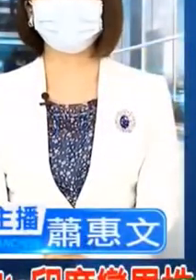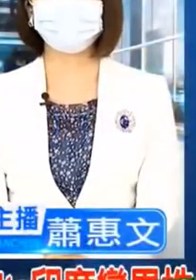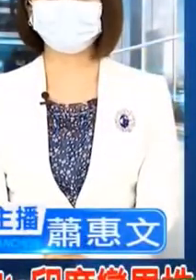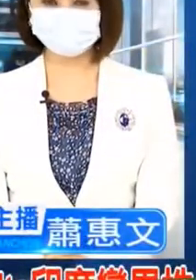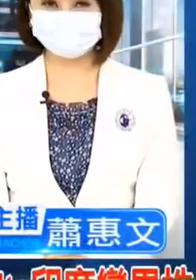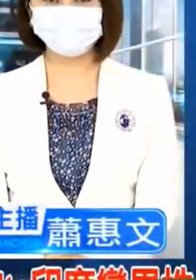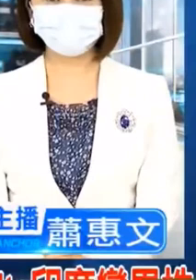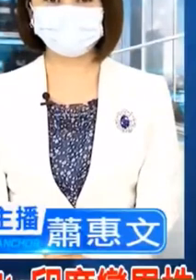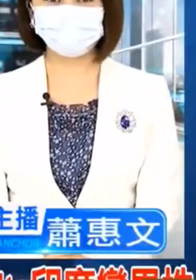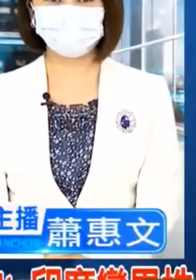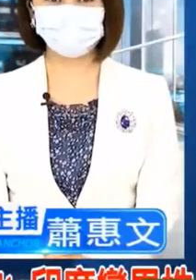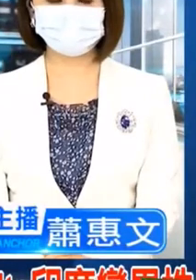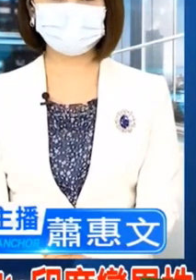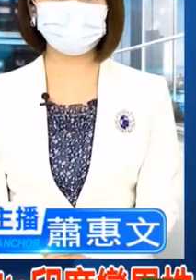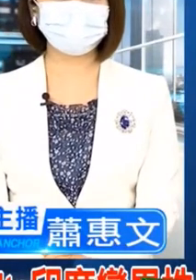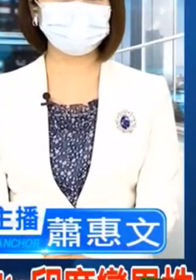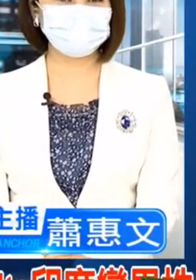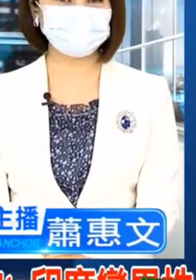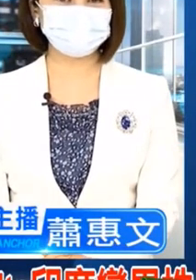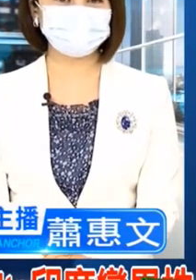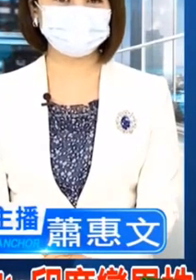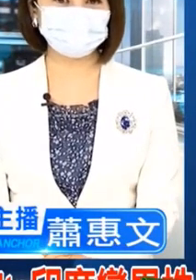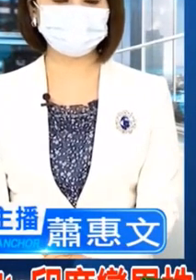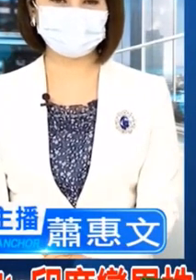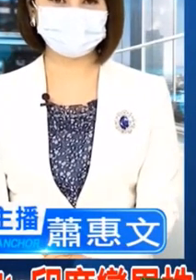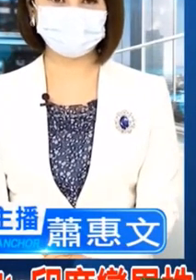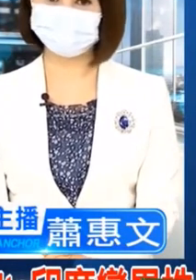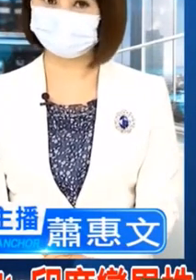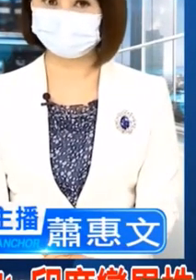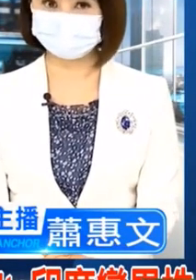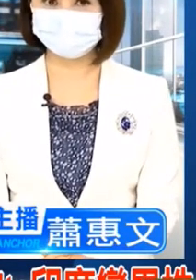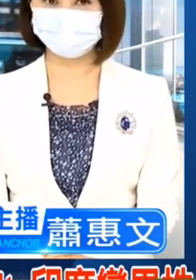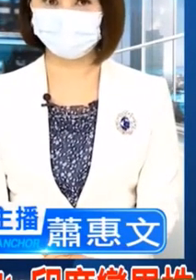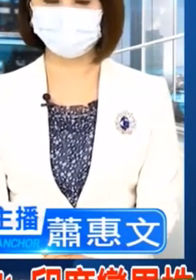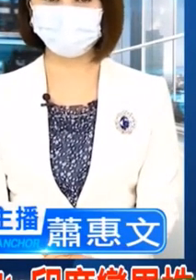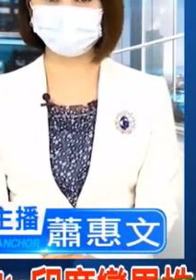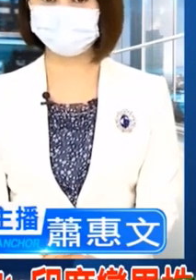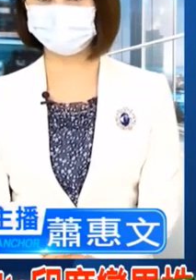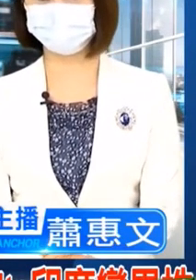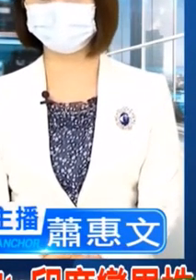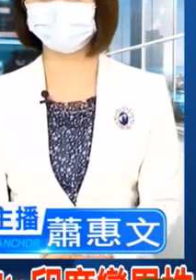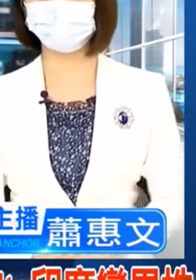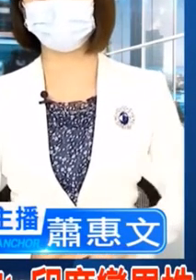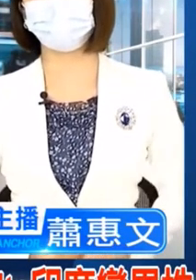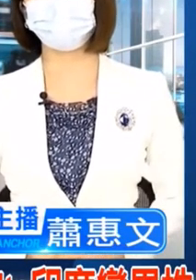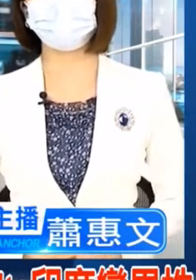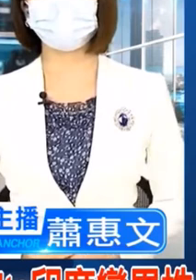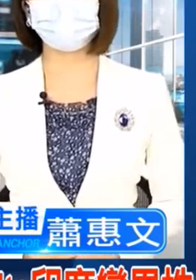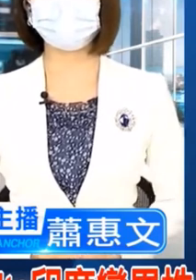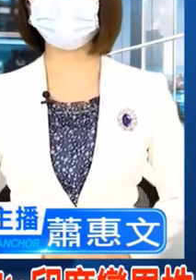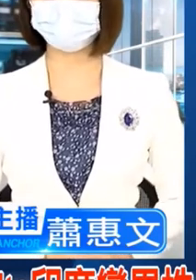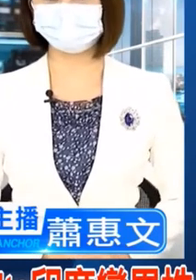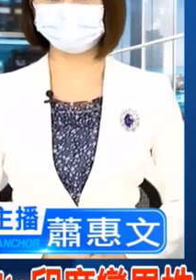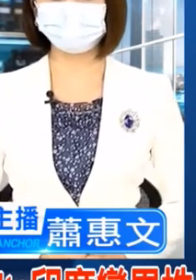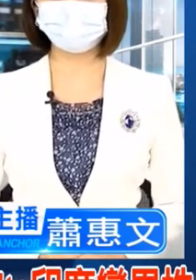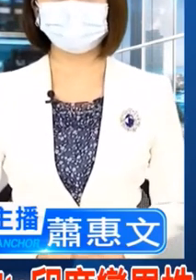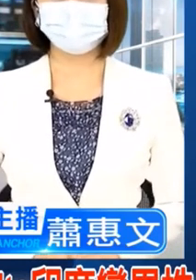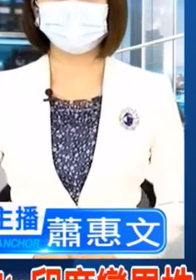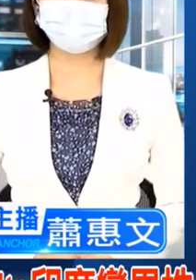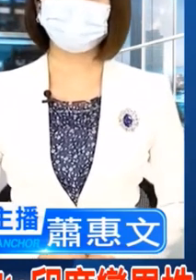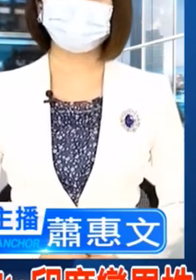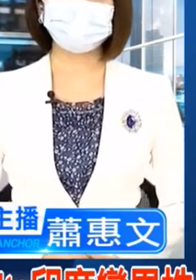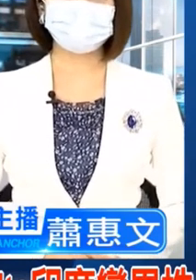您好，欢迎收看这一节的整点新闻。印度变异株 Delta 病毒入侵台湾，这是屏东县一对从秘鲁返台的祖